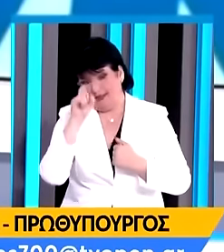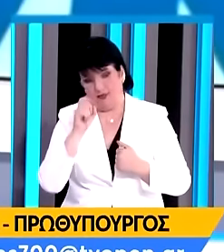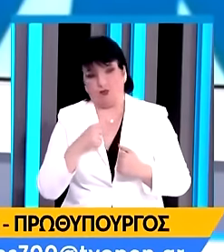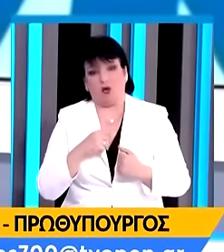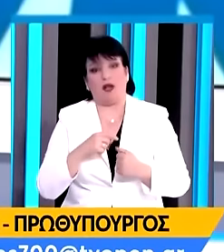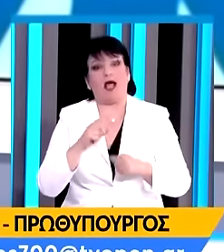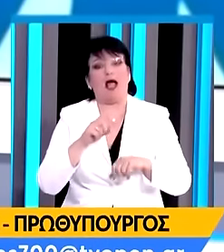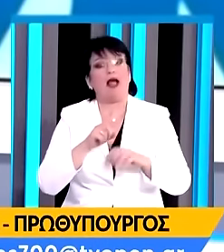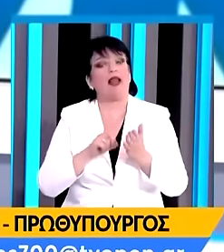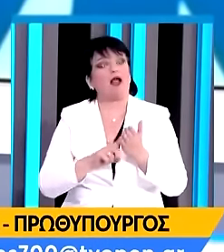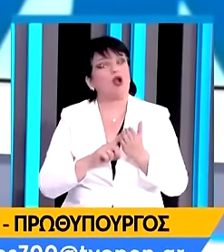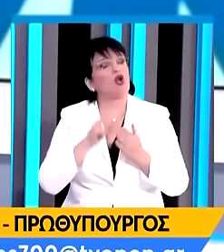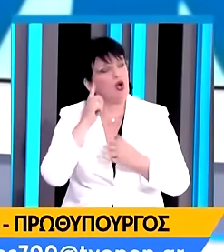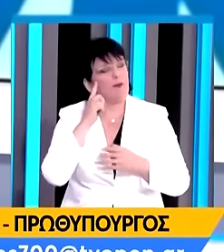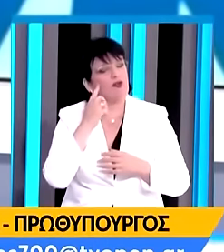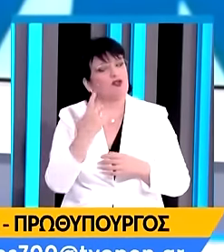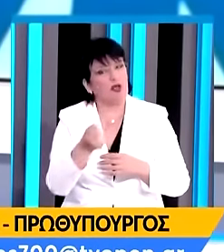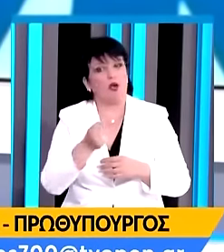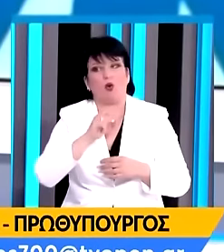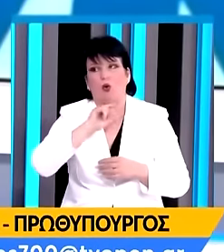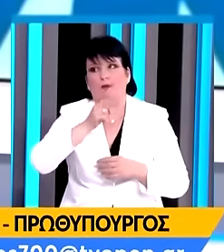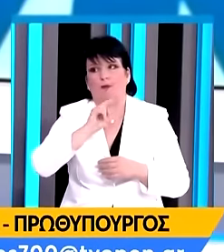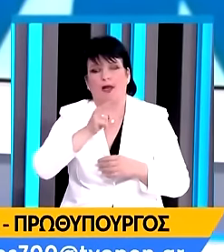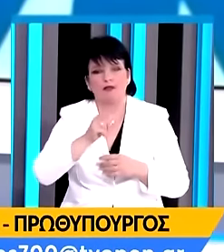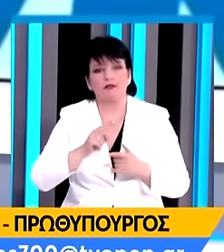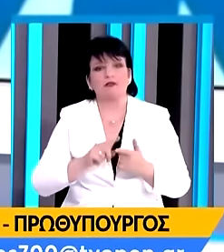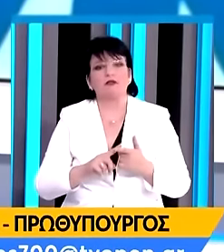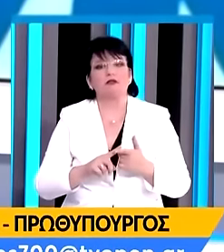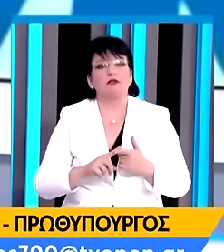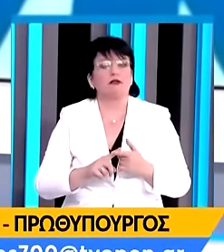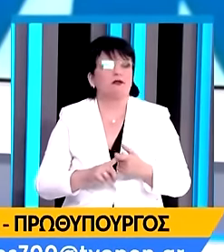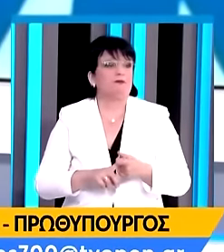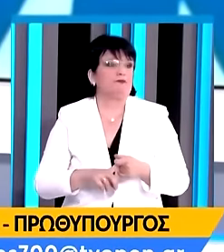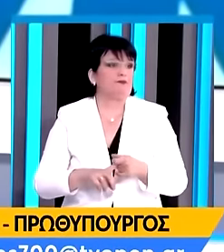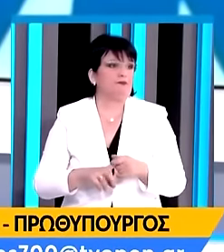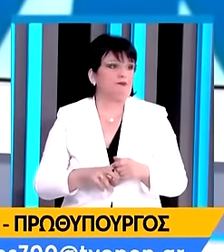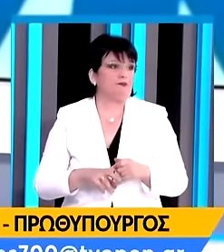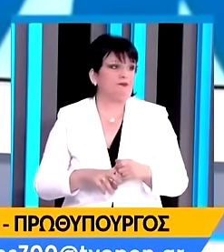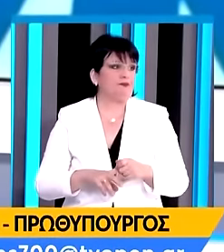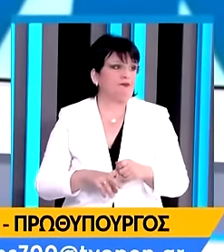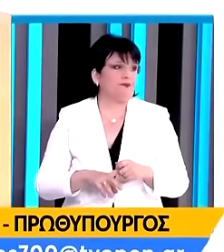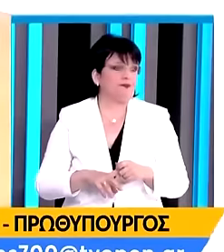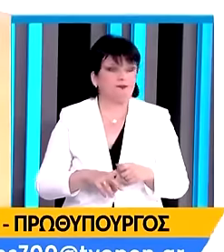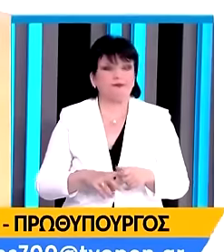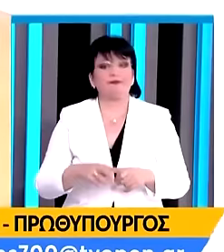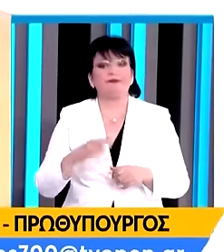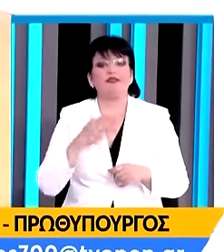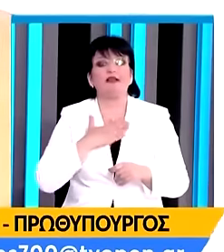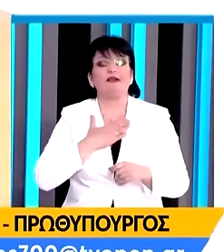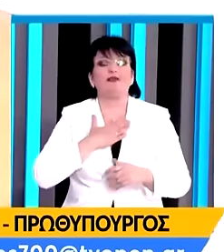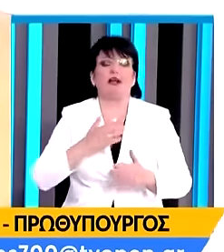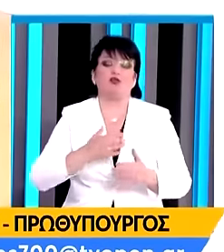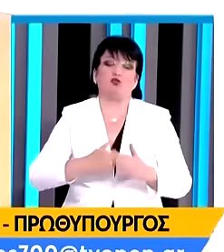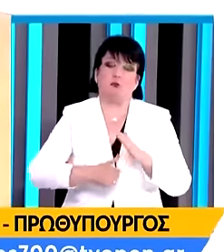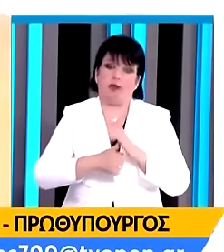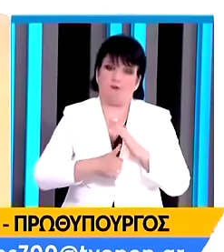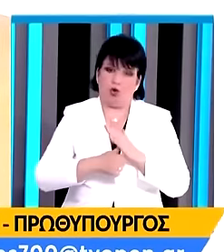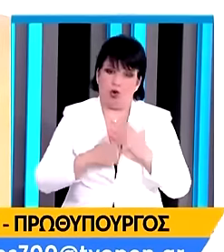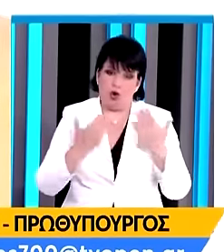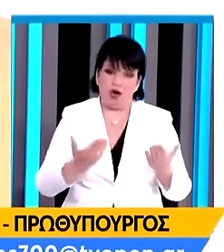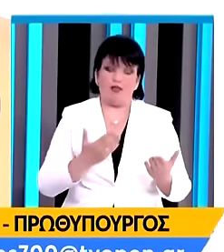δώσει δείγματα γραφής στην προηγούμενη τετραετία. Ότι δεν είμαι υπέρμαχος των πολύ συχνών αλλαγών. Ναι. Λοιπόν, κύριε Πρόεδρε, ευχαριστούμε πάρα